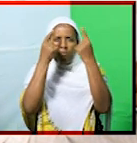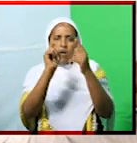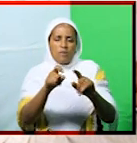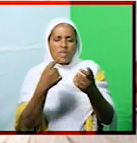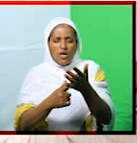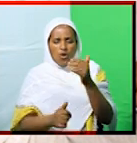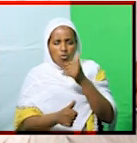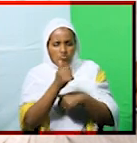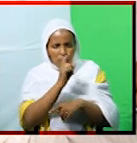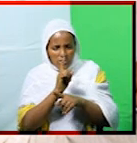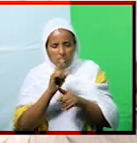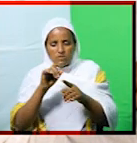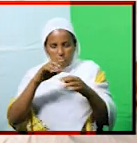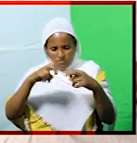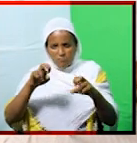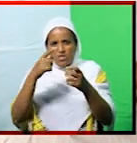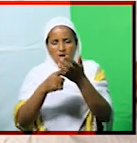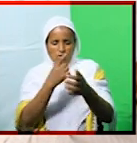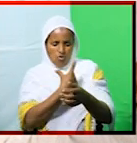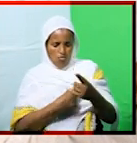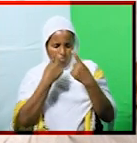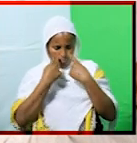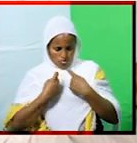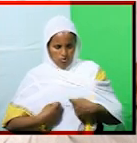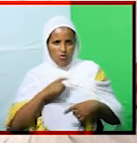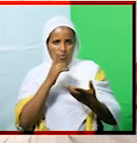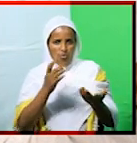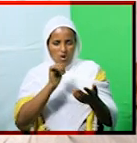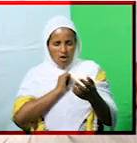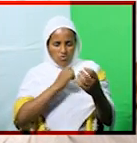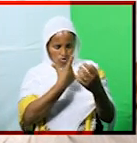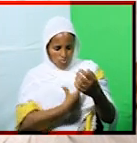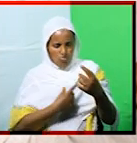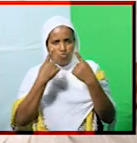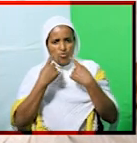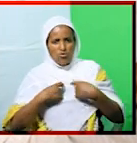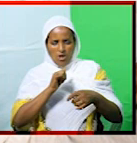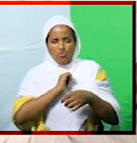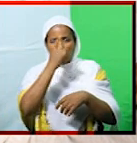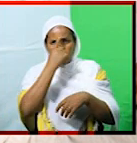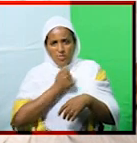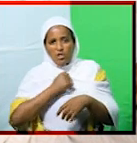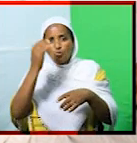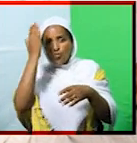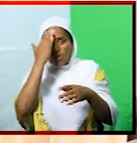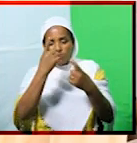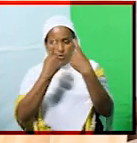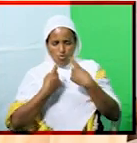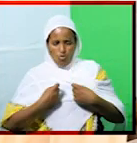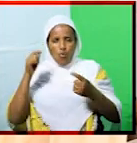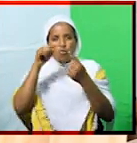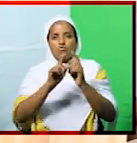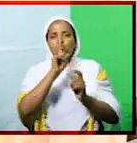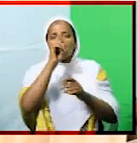ምን ይጎዳል እንዴ? የራሱን ልቦና ነው የሚመረምረው እኮ። የራሱን ልቦና፣ የራሱን ሐሳብ፣ የራሱን እምነት፣ የራሱን እውቀት መርምሮ ወደ